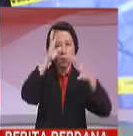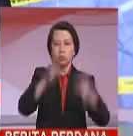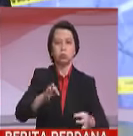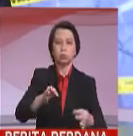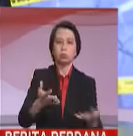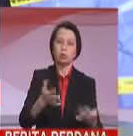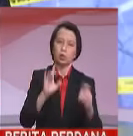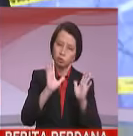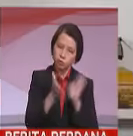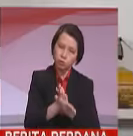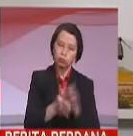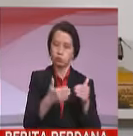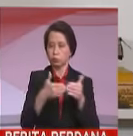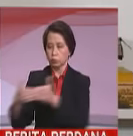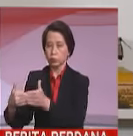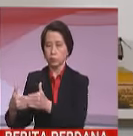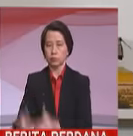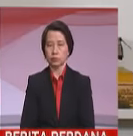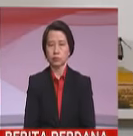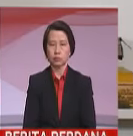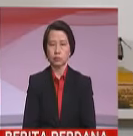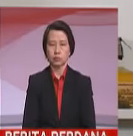keputusan.